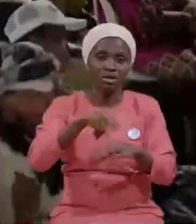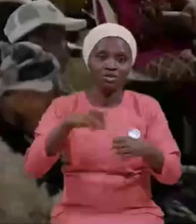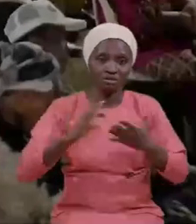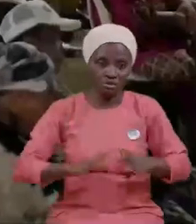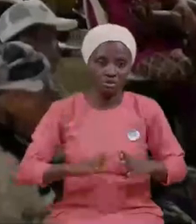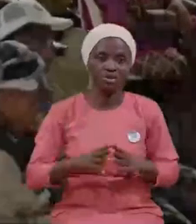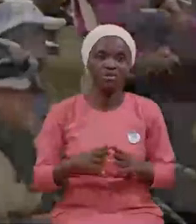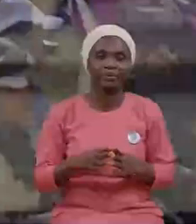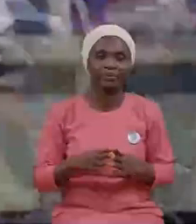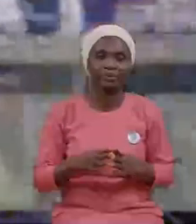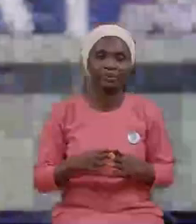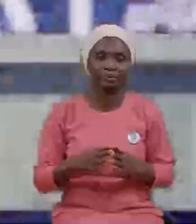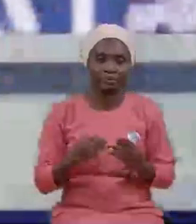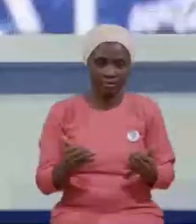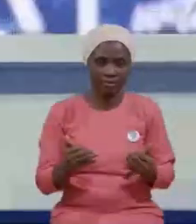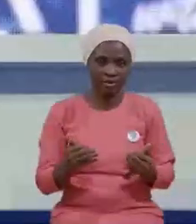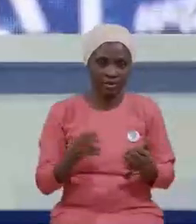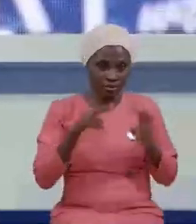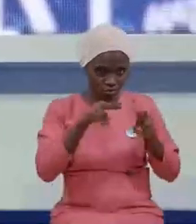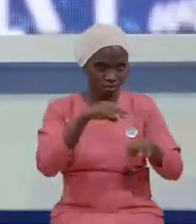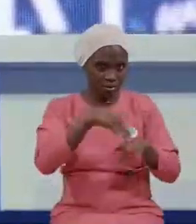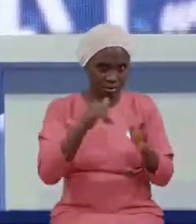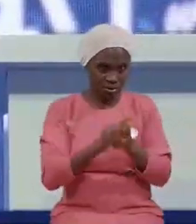Voyons l'annonce premièrement.